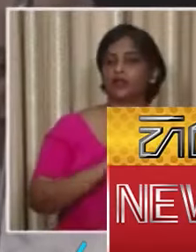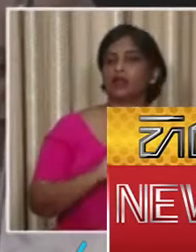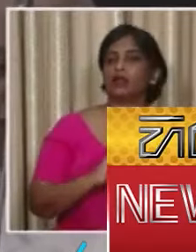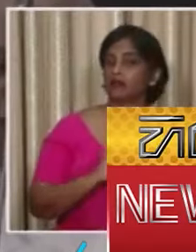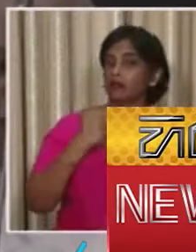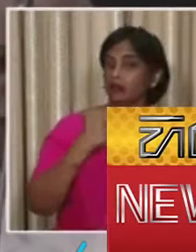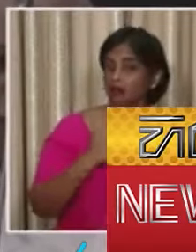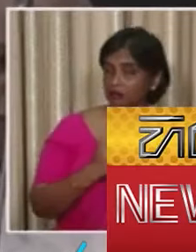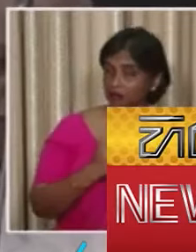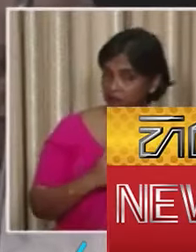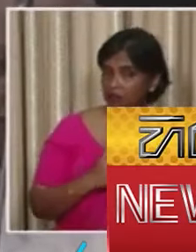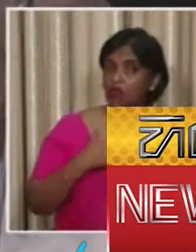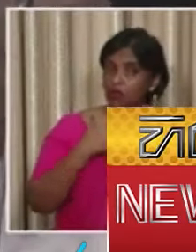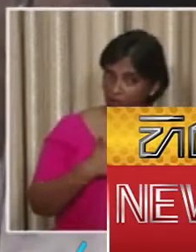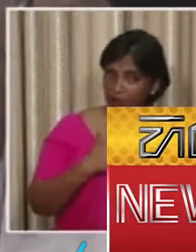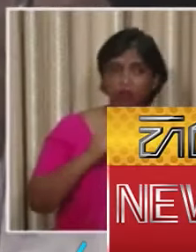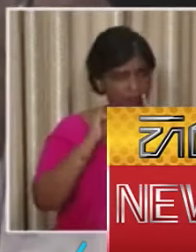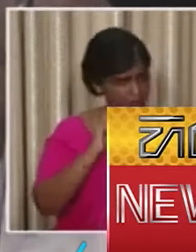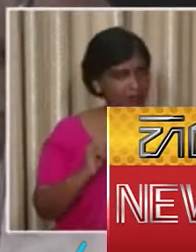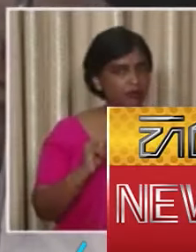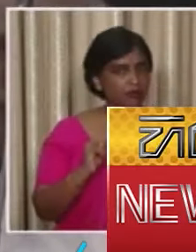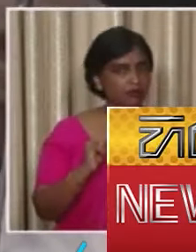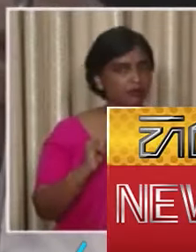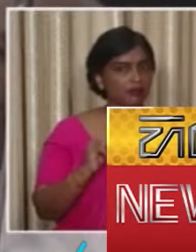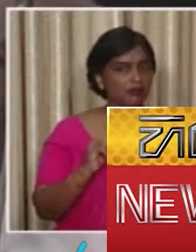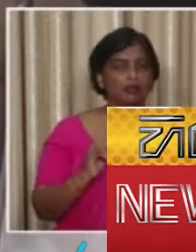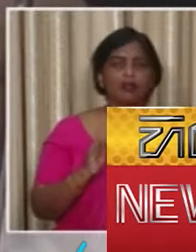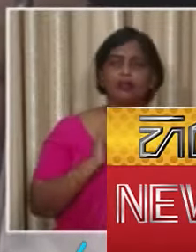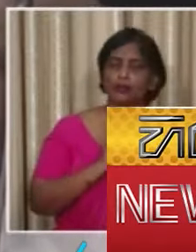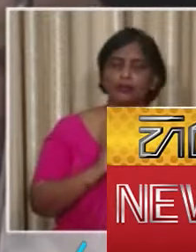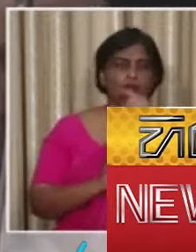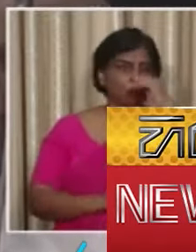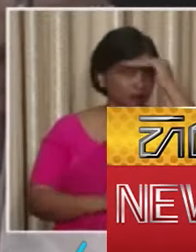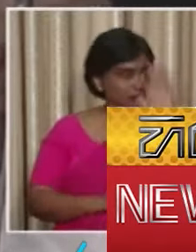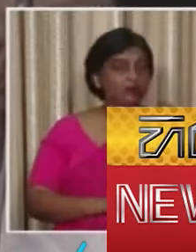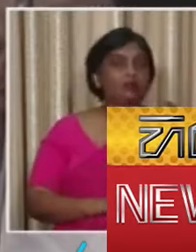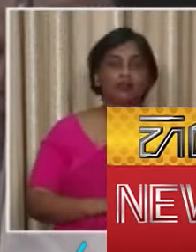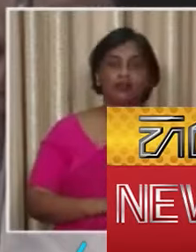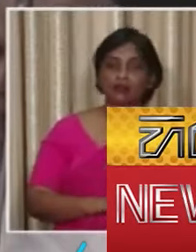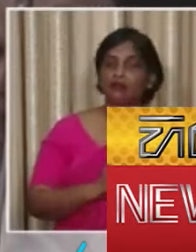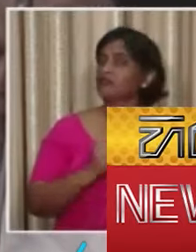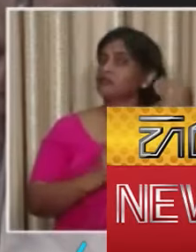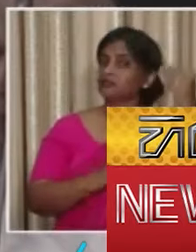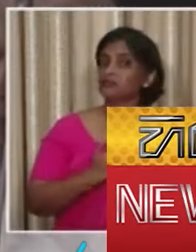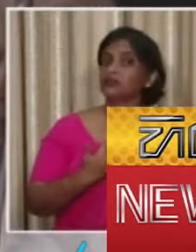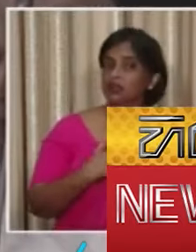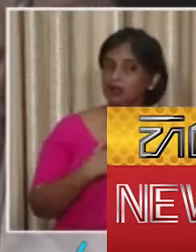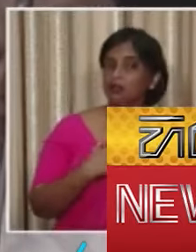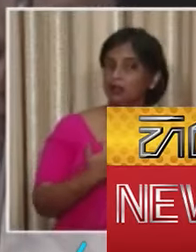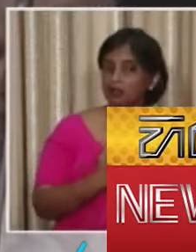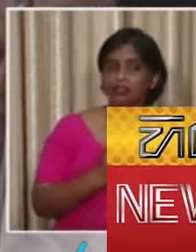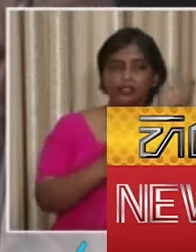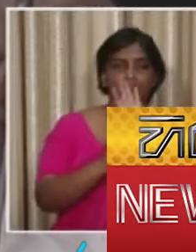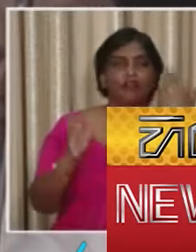රටට යහපතක් වෙන එක සුභාරංචියක්ද අසුභාරංචියක්ද? ගරු කතානායකතුමනි, මෙතනින් ඉදිරියට යන්න අපට ඇති